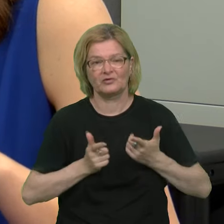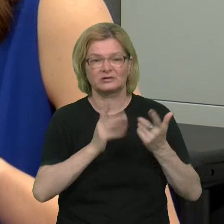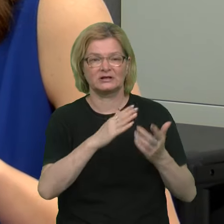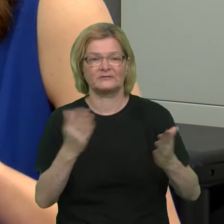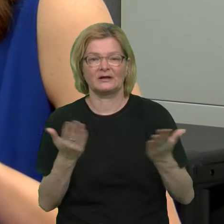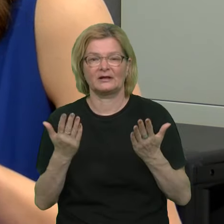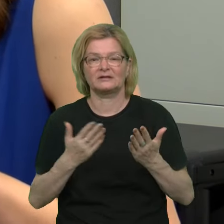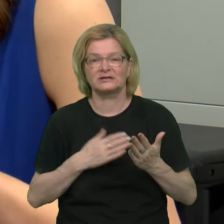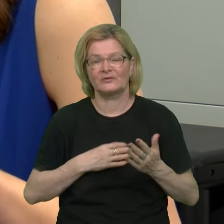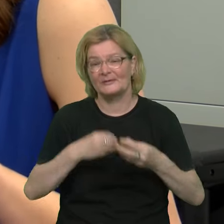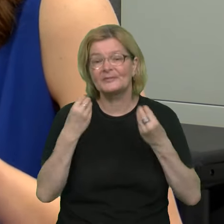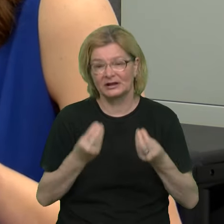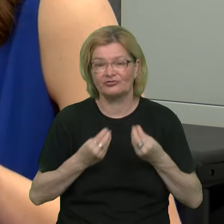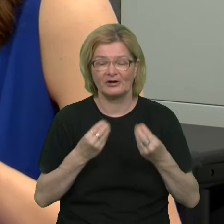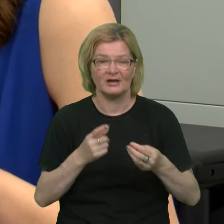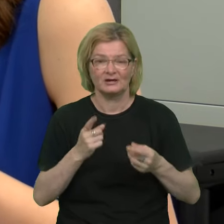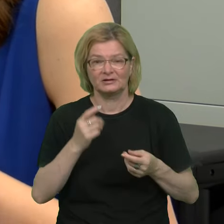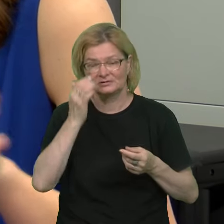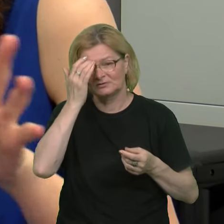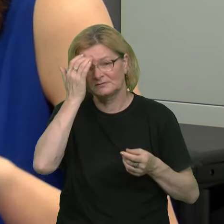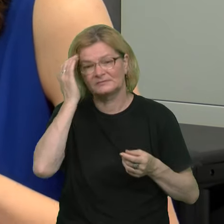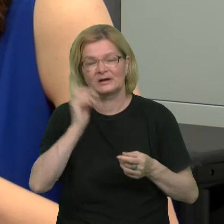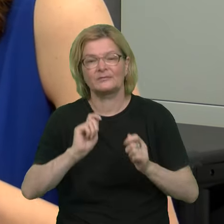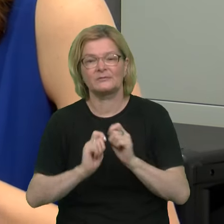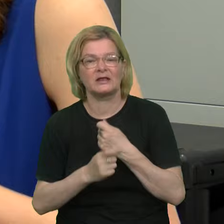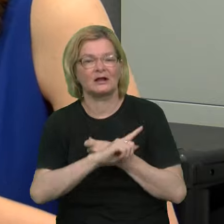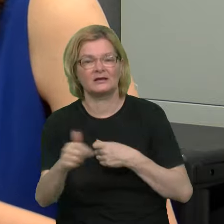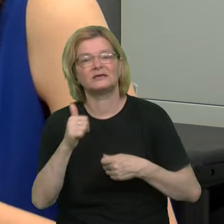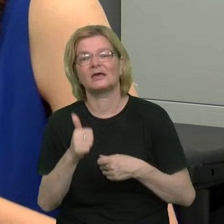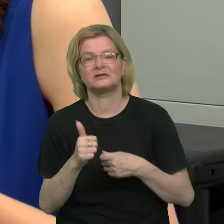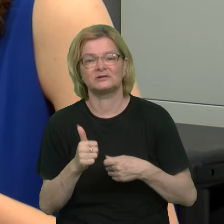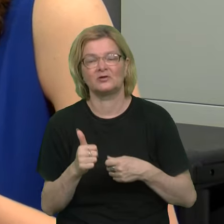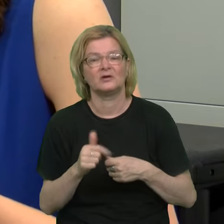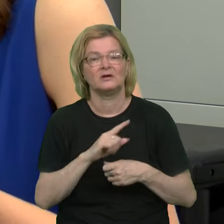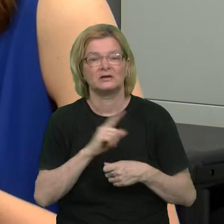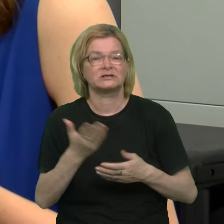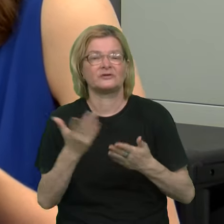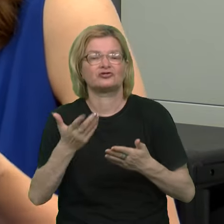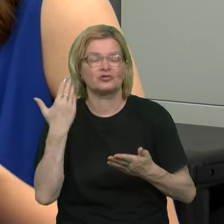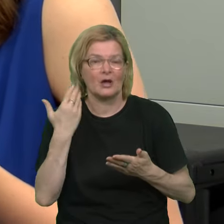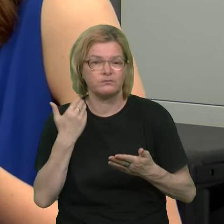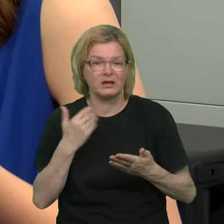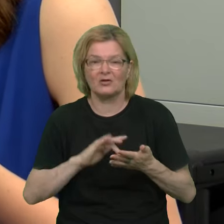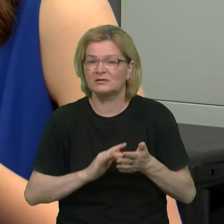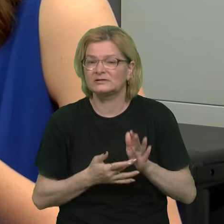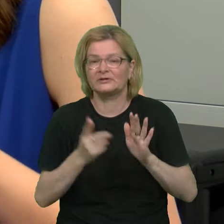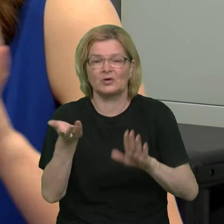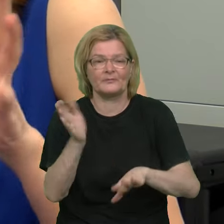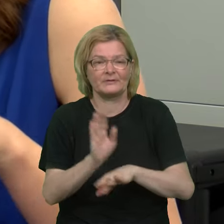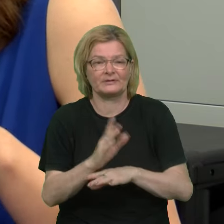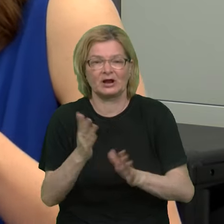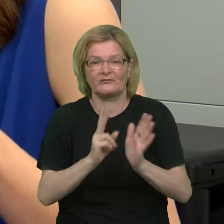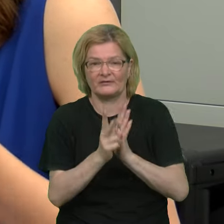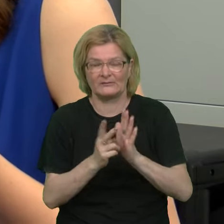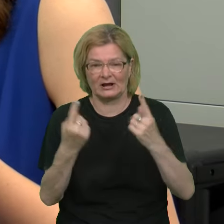pisana života i svaka nekako nosi neke svoje priče i ono, ne bi mijenjala nijedno od njih sad i sve to što je bilo jednostavno